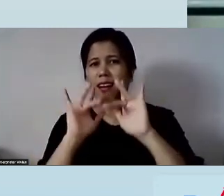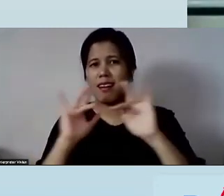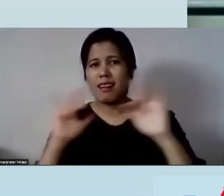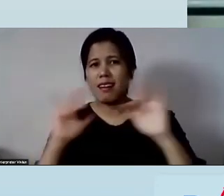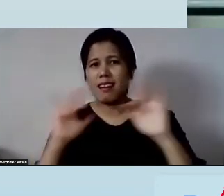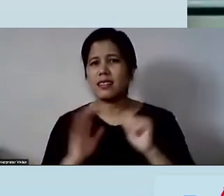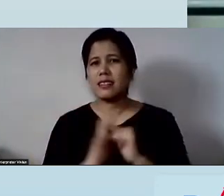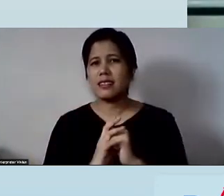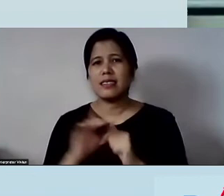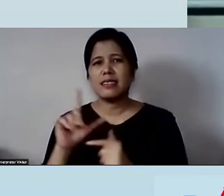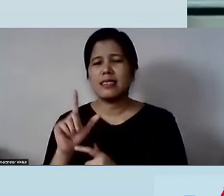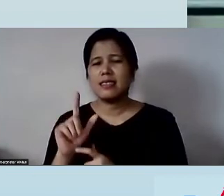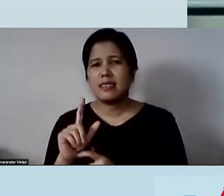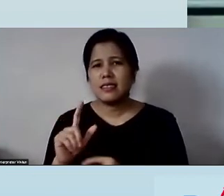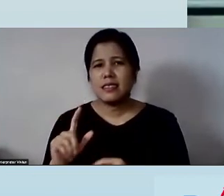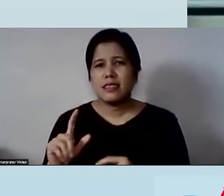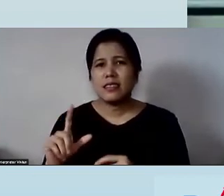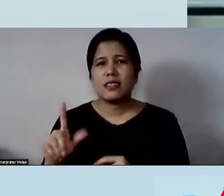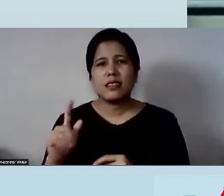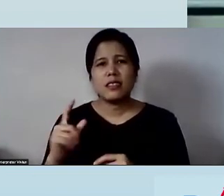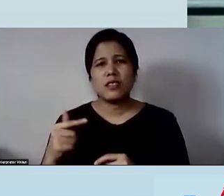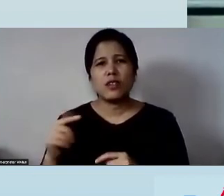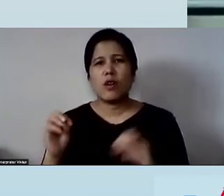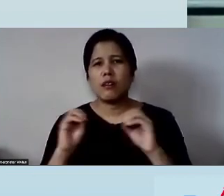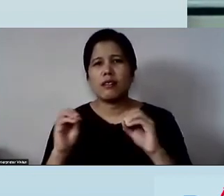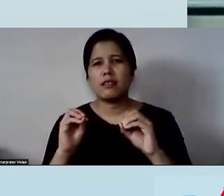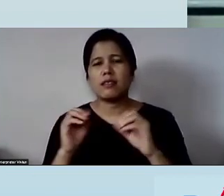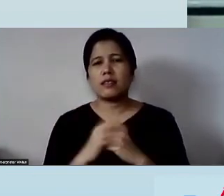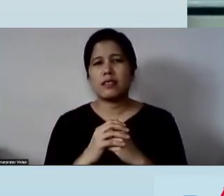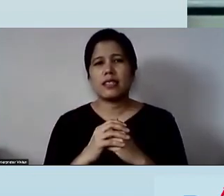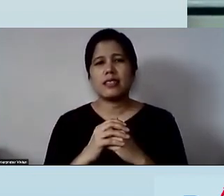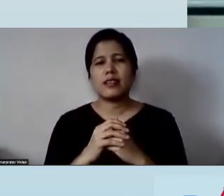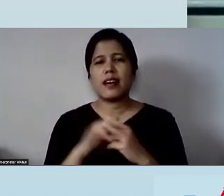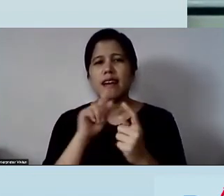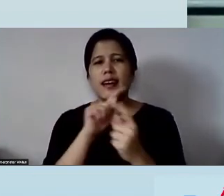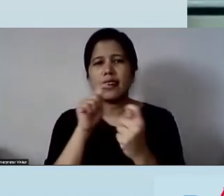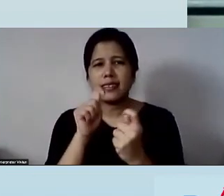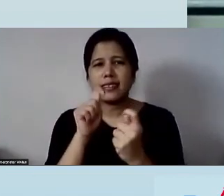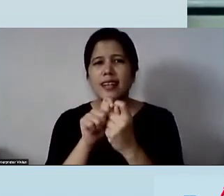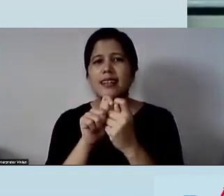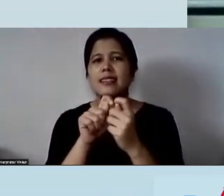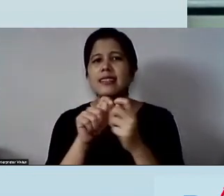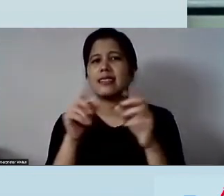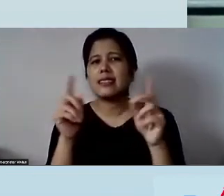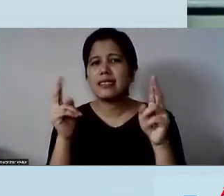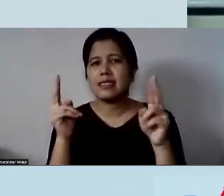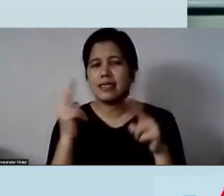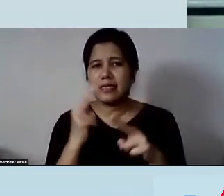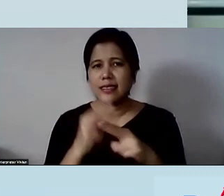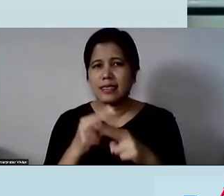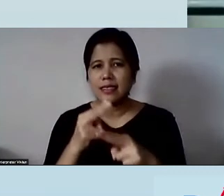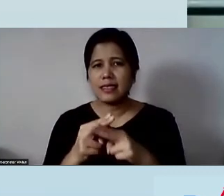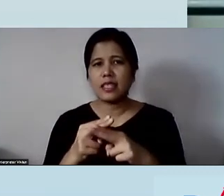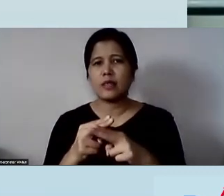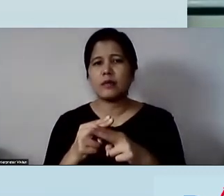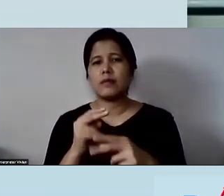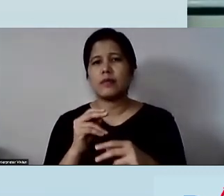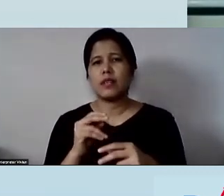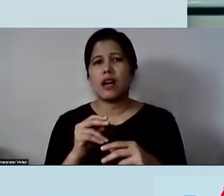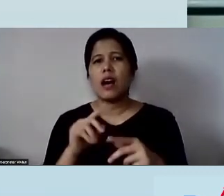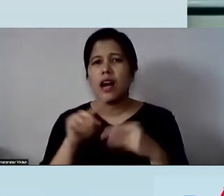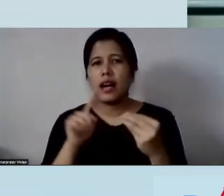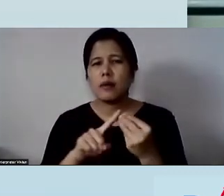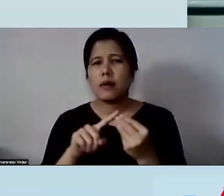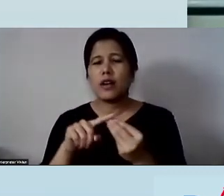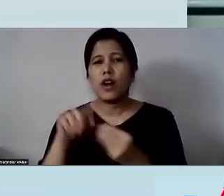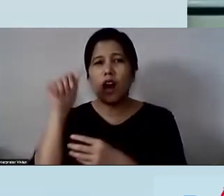nga LGO, wala pang ini-issue na ang specific name of disability is autism or